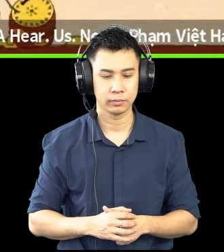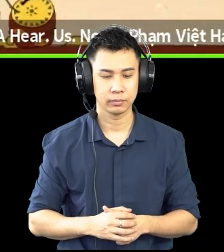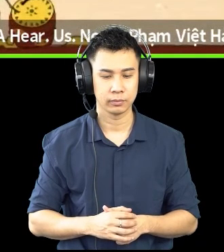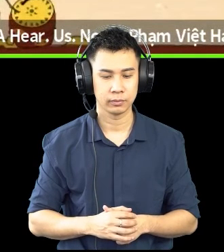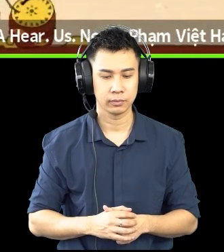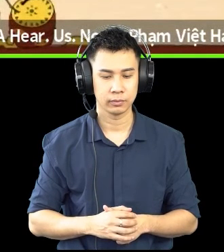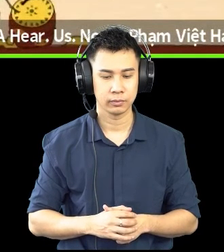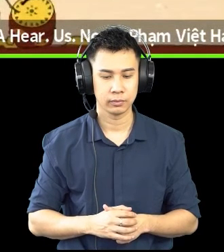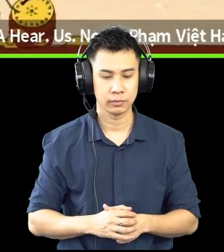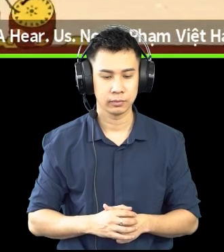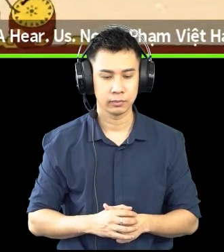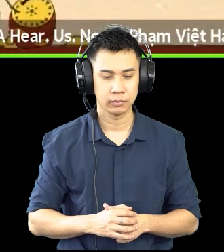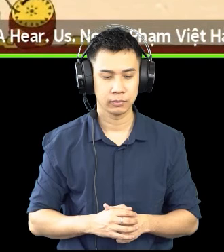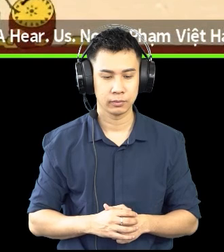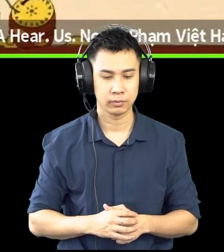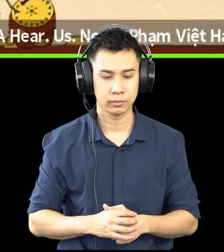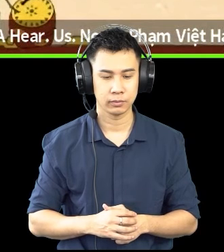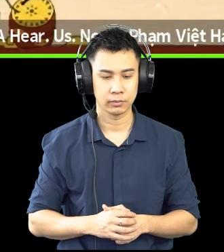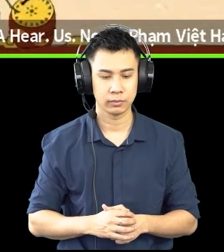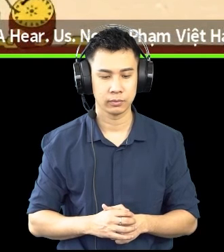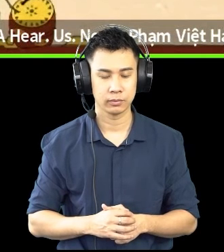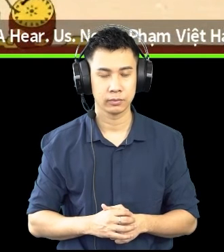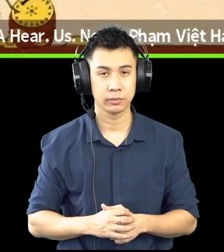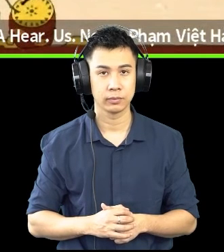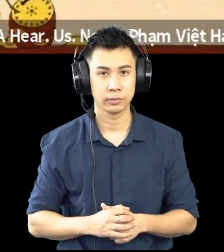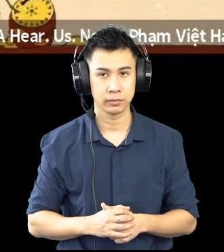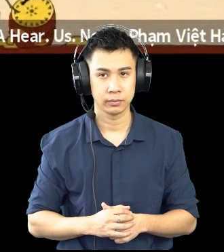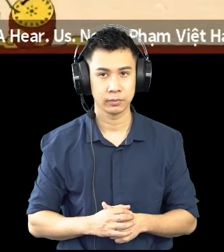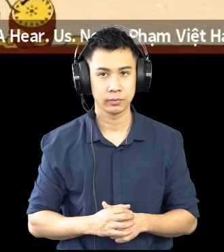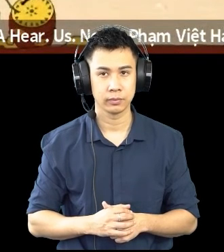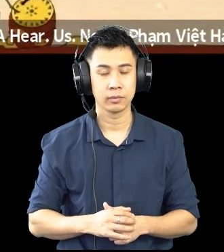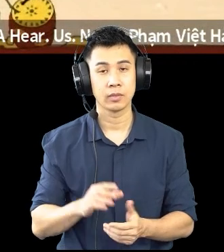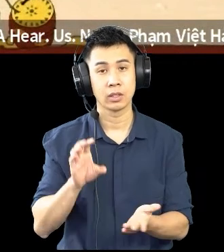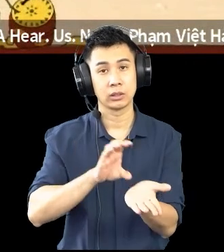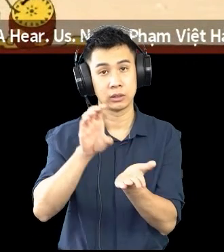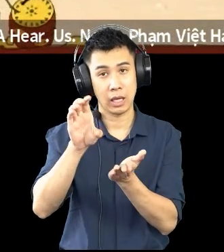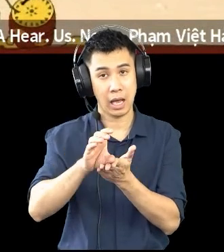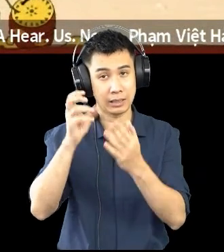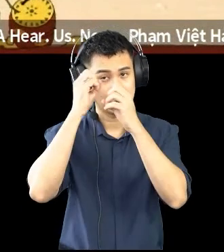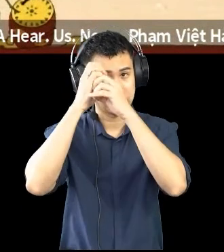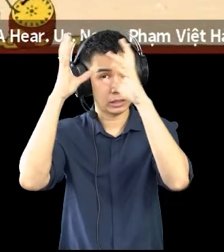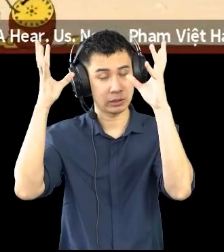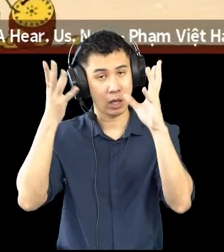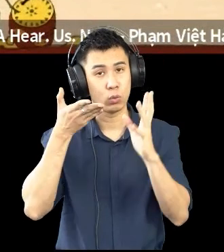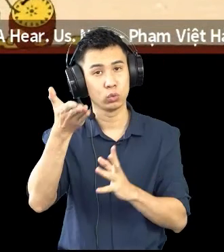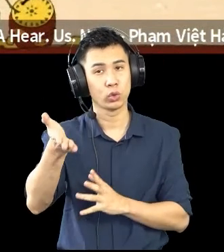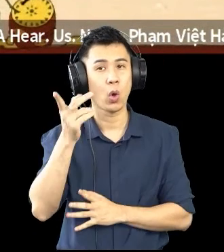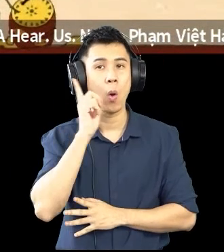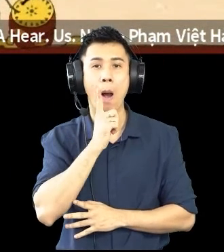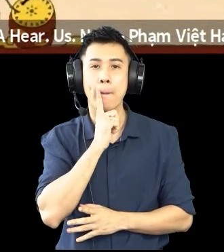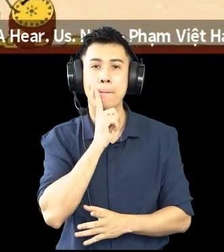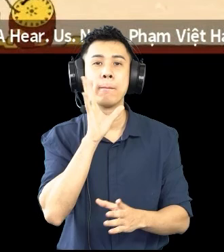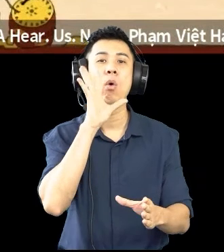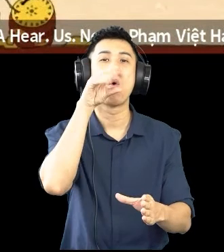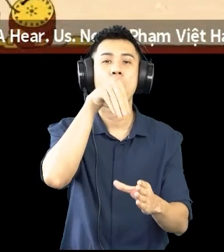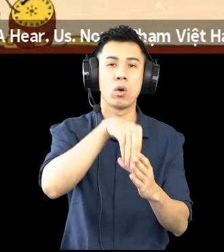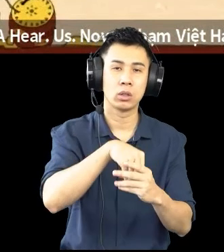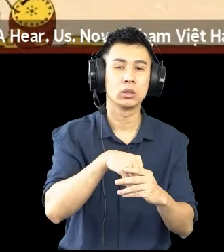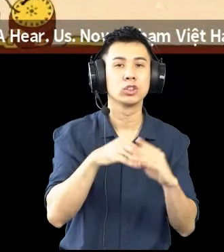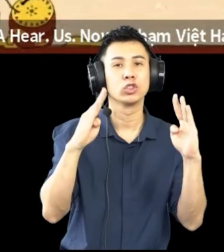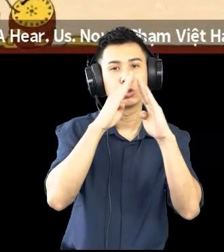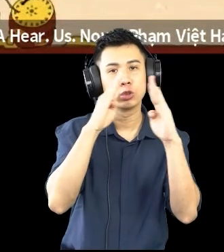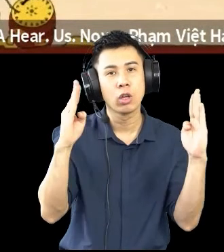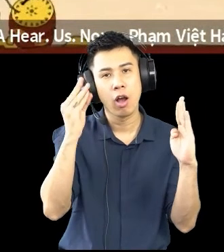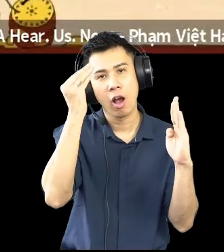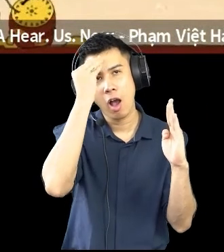Chị Thảo chỉ có thể nhắc lại em là cái vế đầu tiên là vế đầu tiên. Có dự án, có sáng kiến nào cho người khiếm thính hội nhập nhiều hơn, tham gia